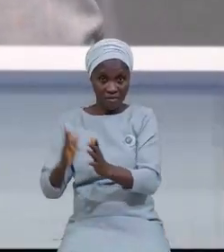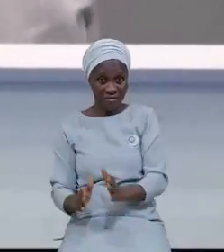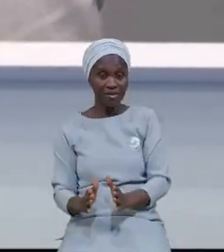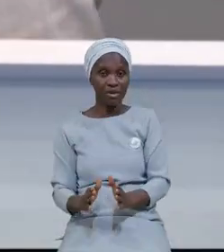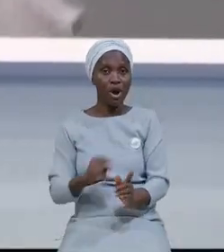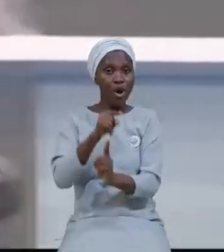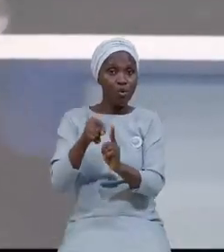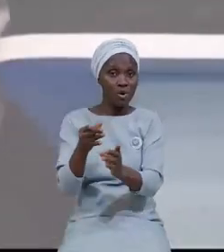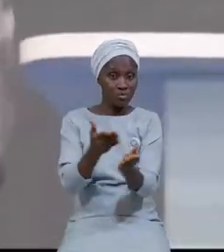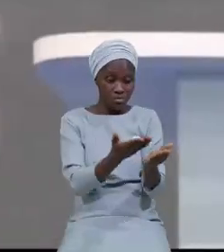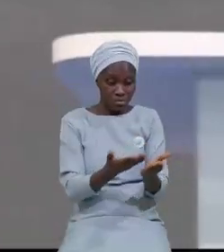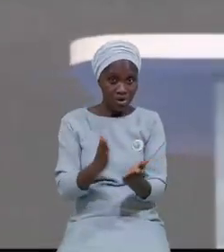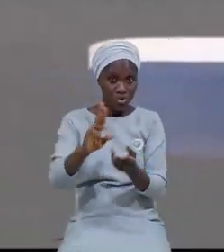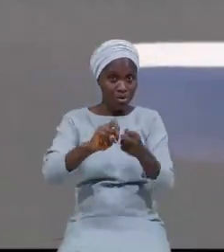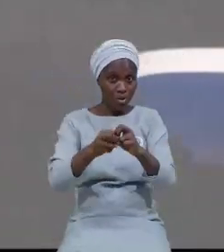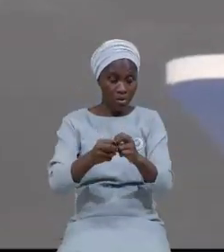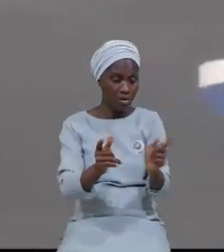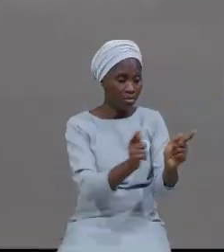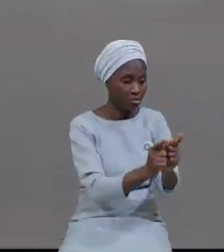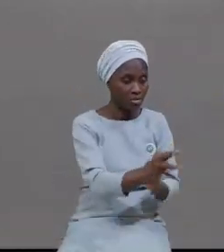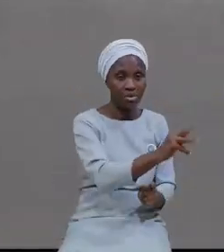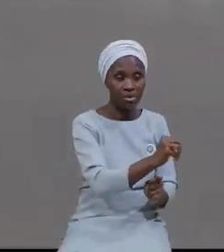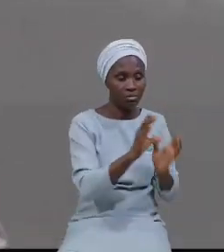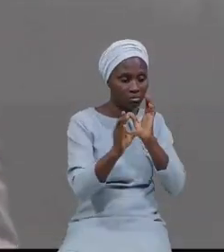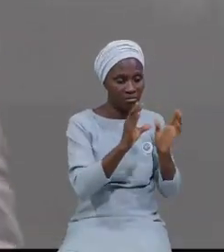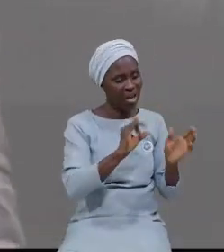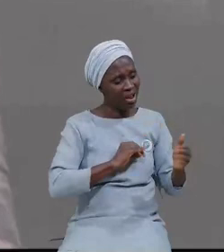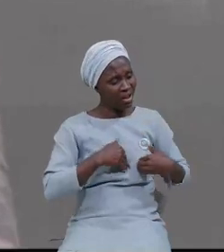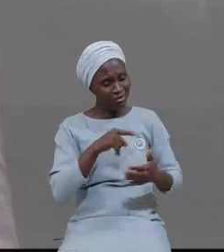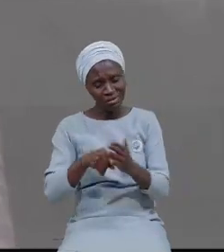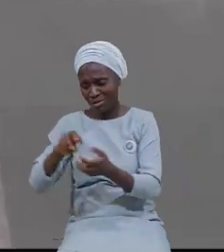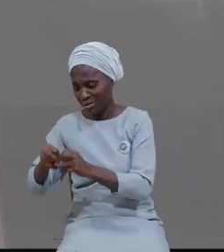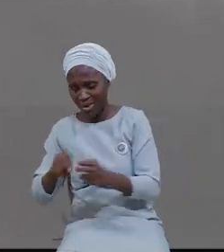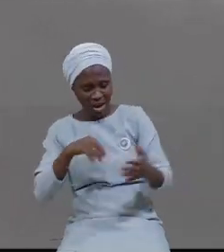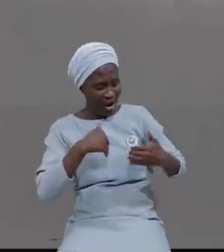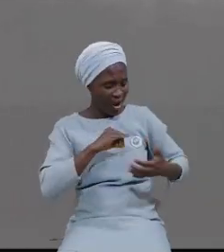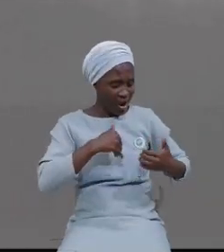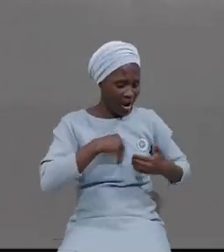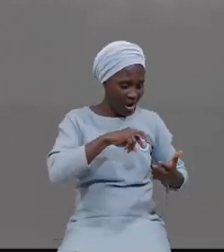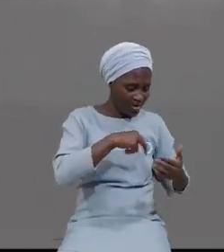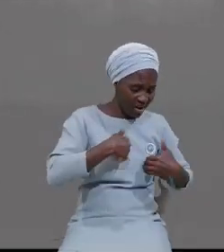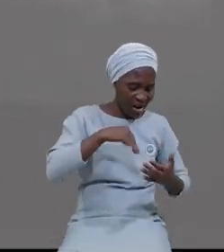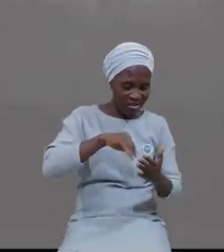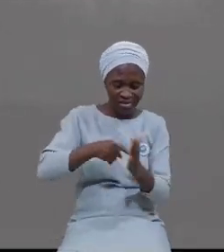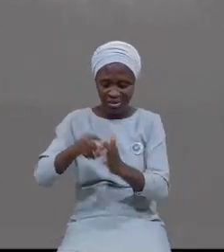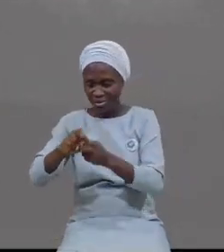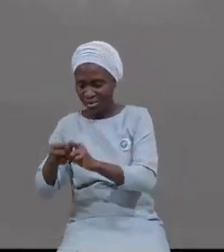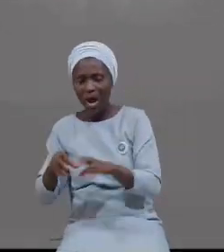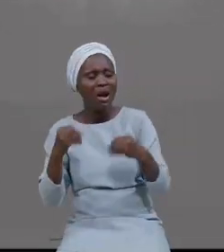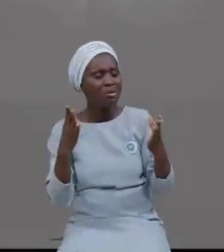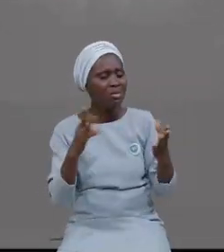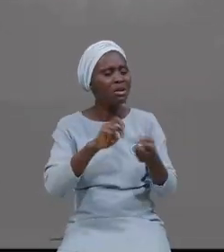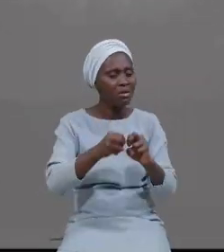quand vous amenz vos problèmes à ces gens là vous dites j'ai tel défi j'ai tel défi combien 7